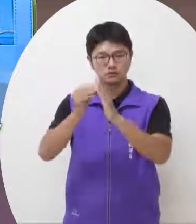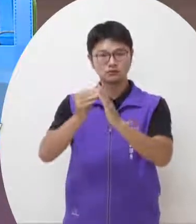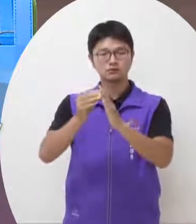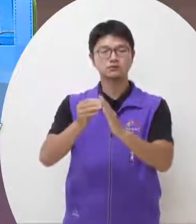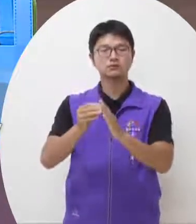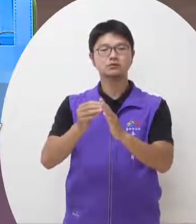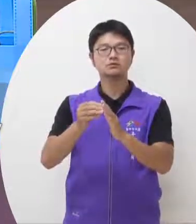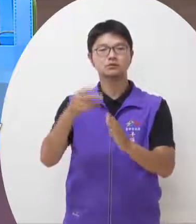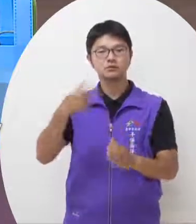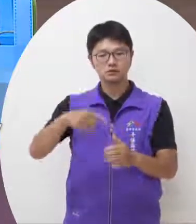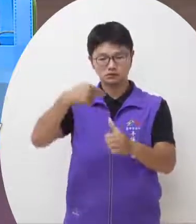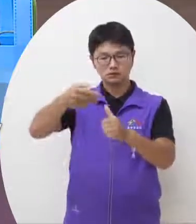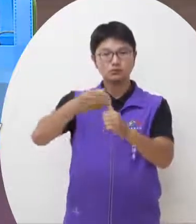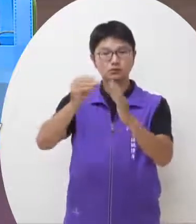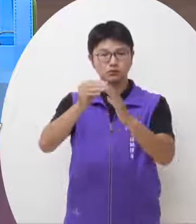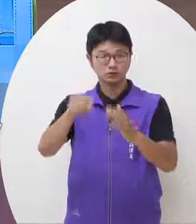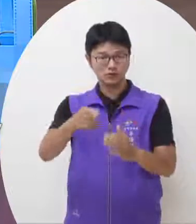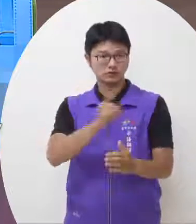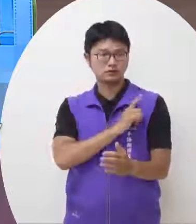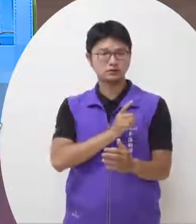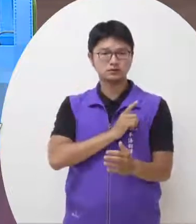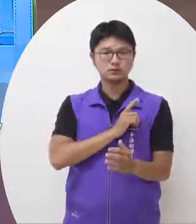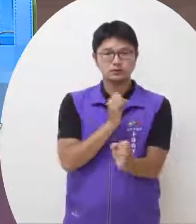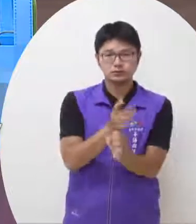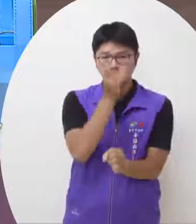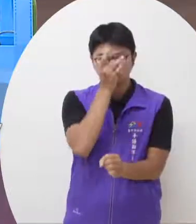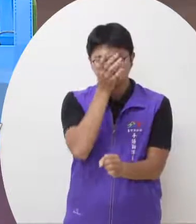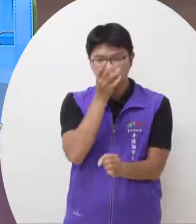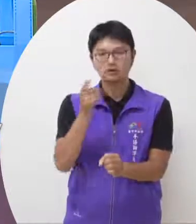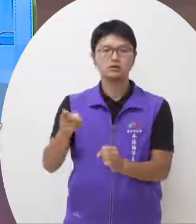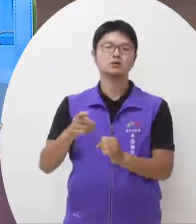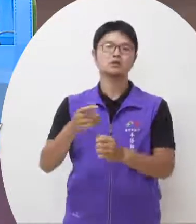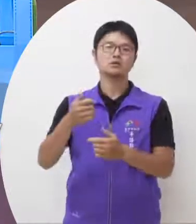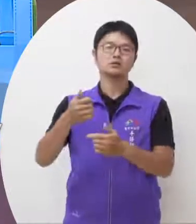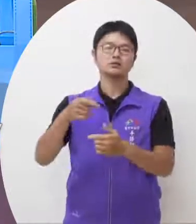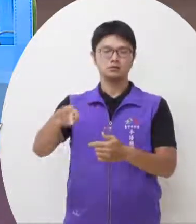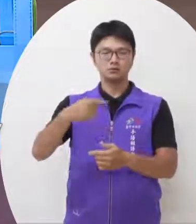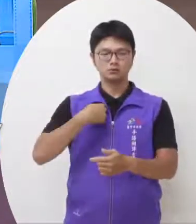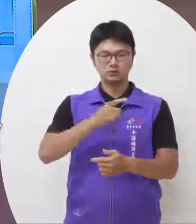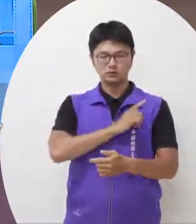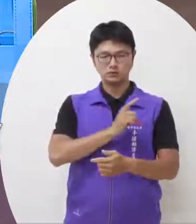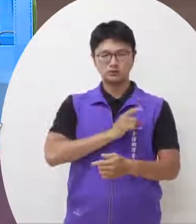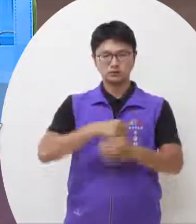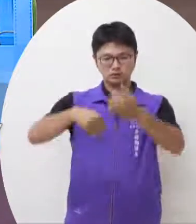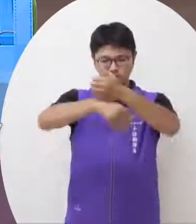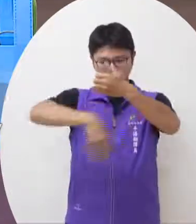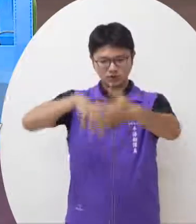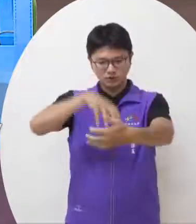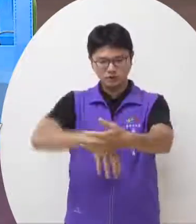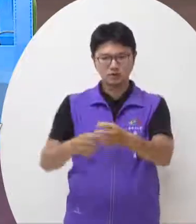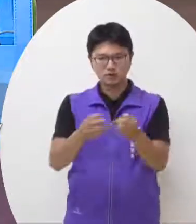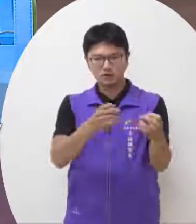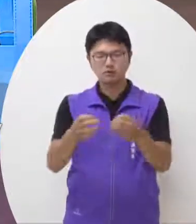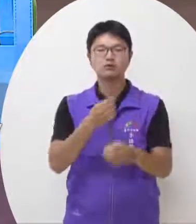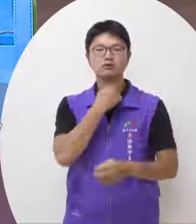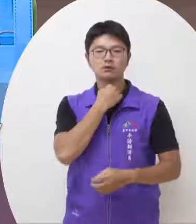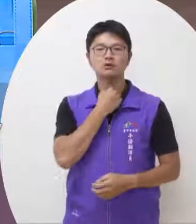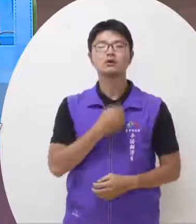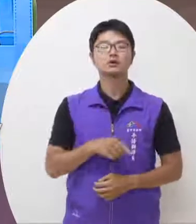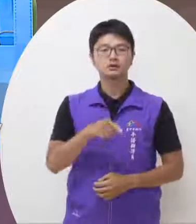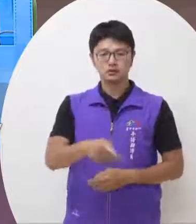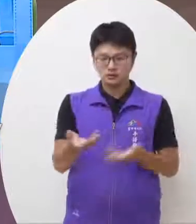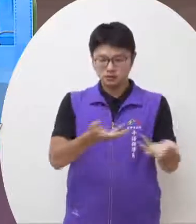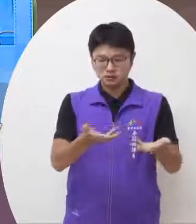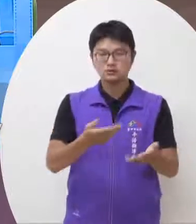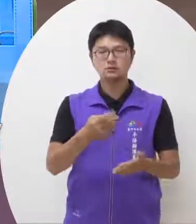种教育局没办法处理，他会主动接受，你放心，我们自己会内部有这样的机制哈。那但是我们要知道事情，所以